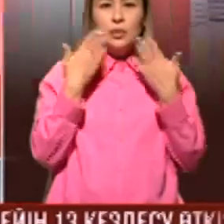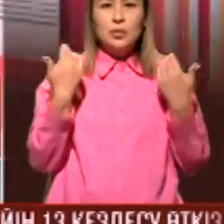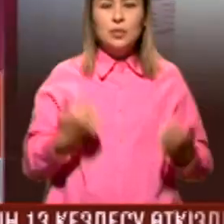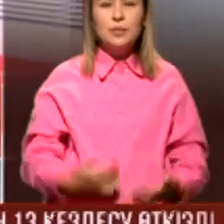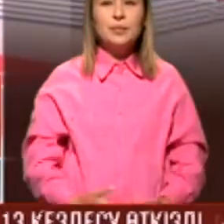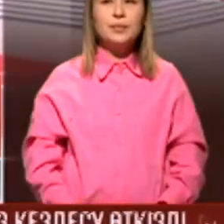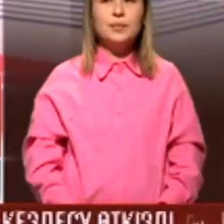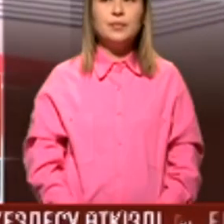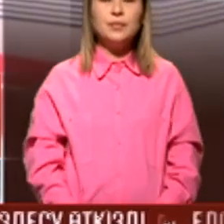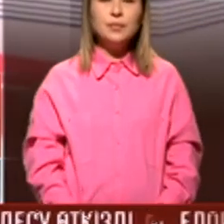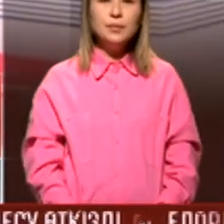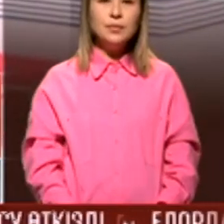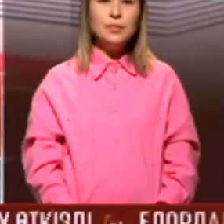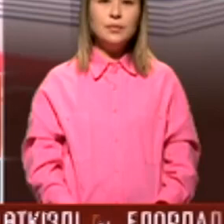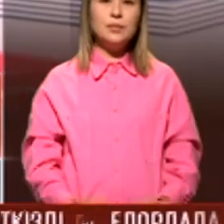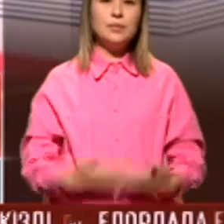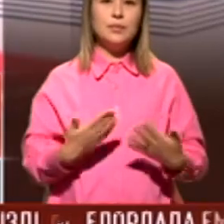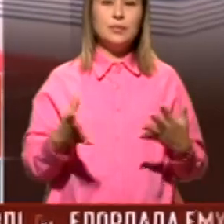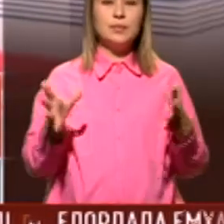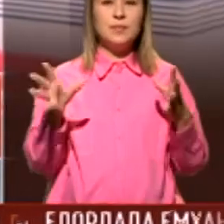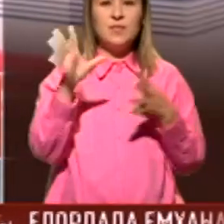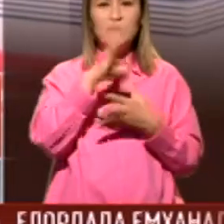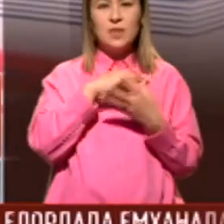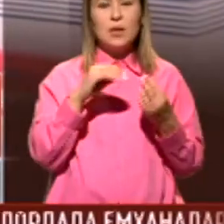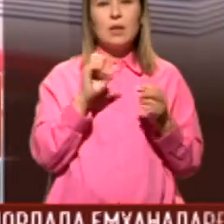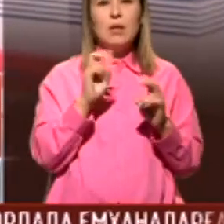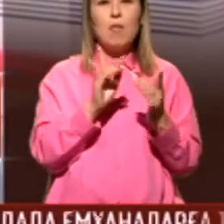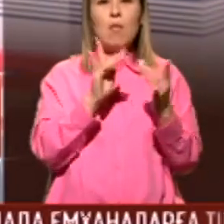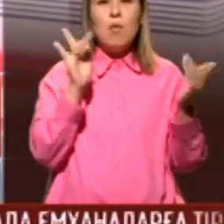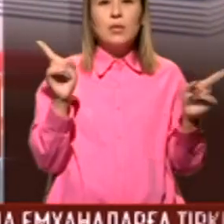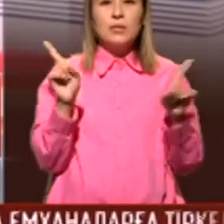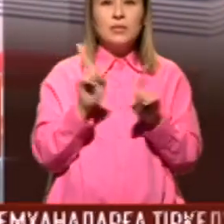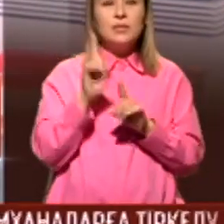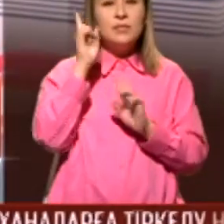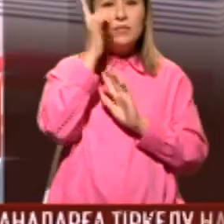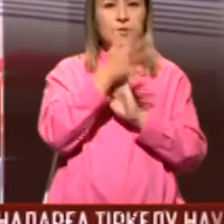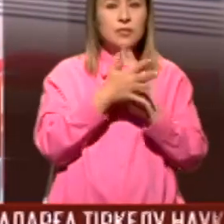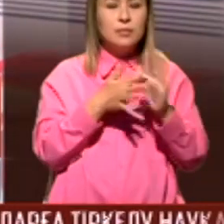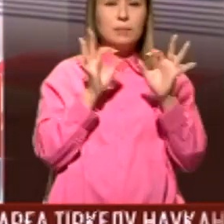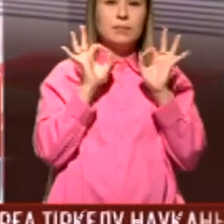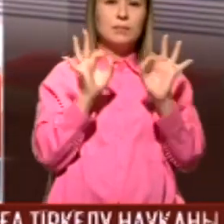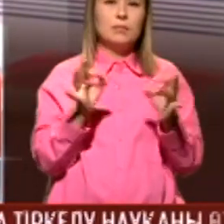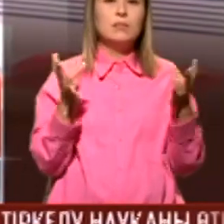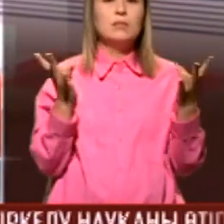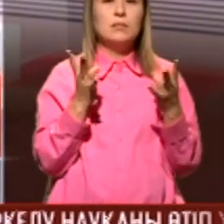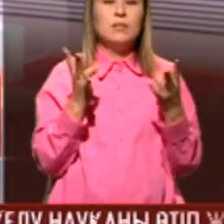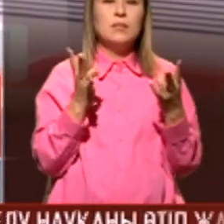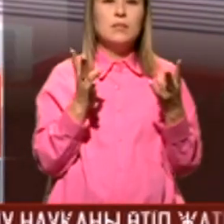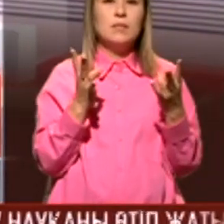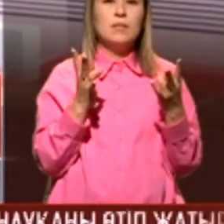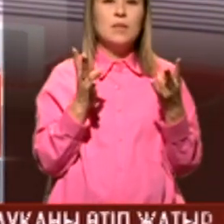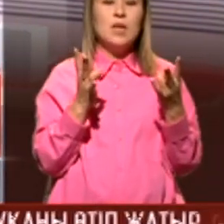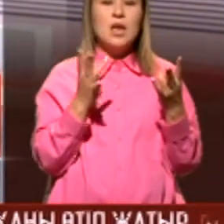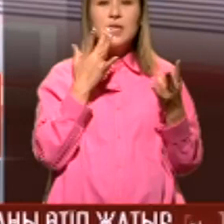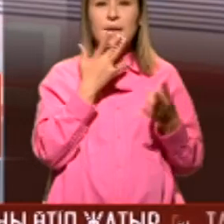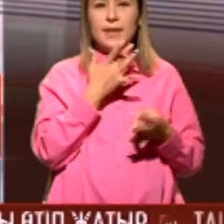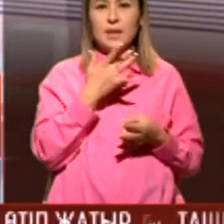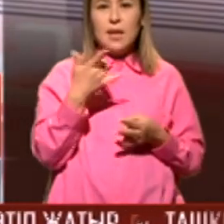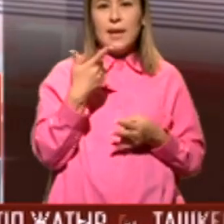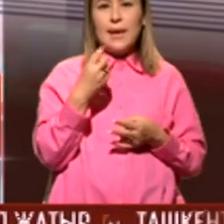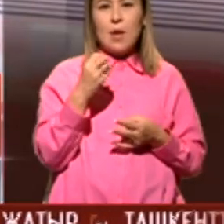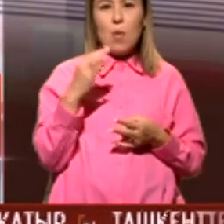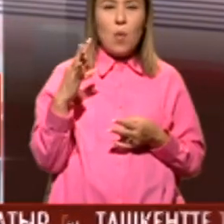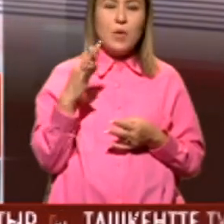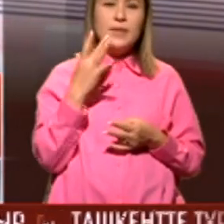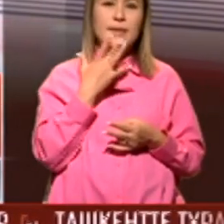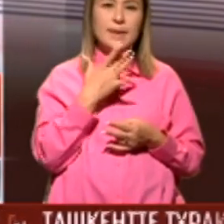көпірдің бір жағы болмайды. Біз көпір елміз. Енді осыны өзіміз дұрыс түсініп, түйсініп алуымыз керек. Жалпы саясаттың,